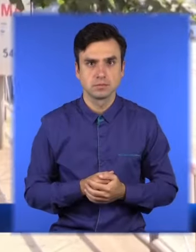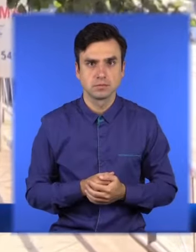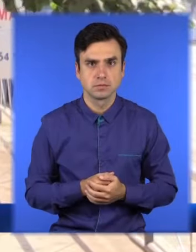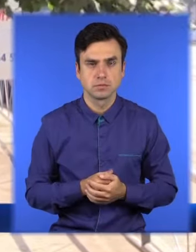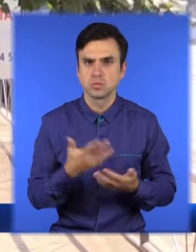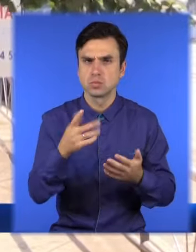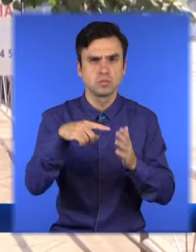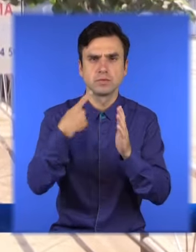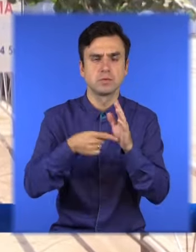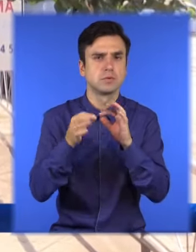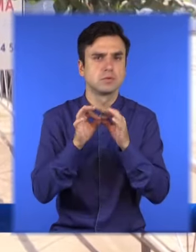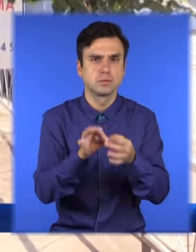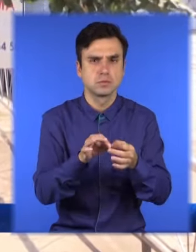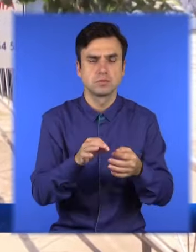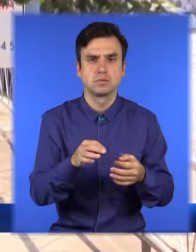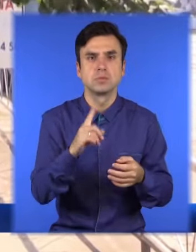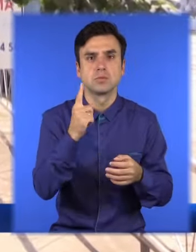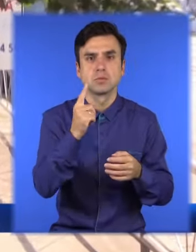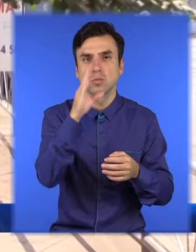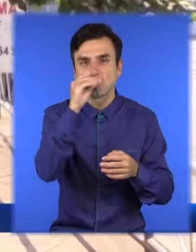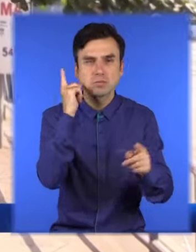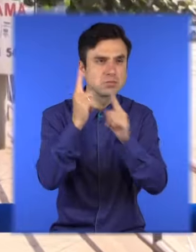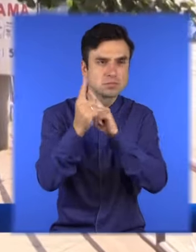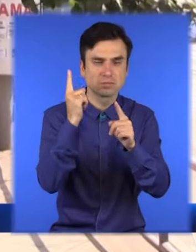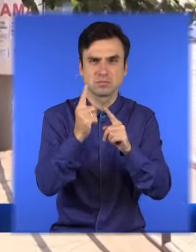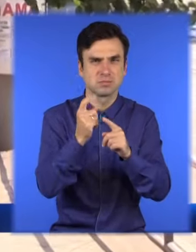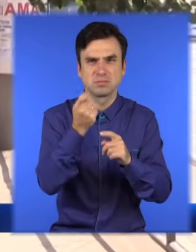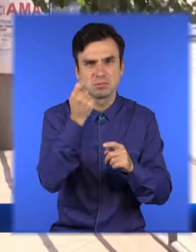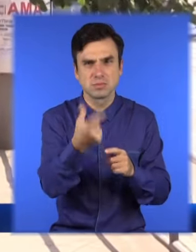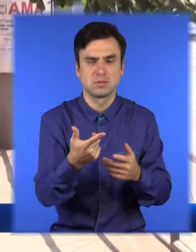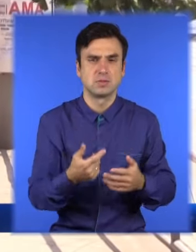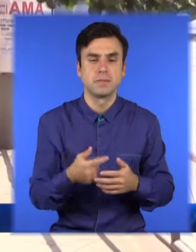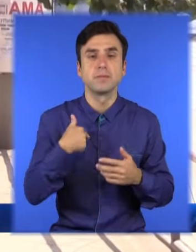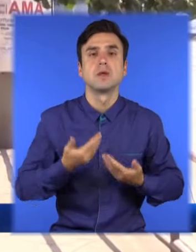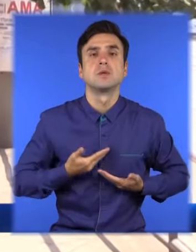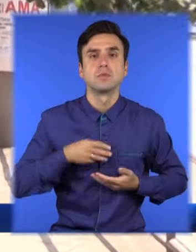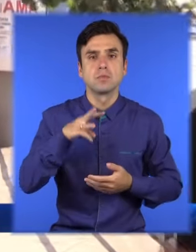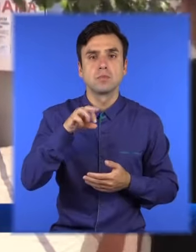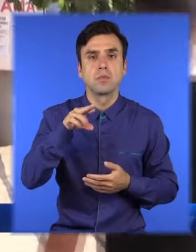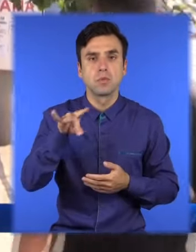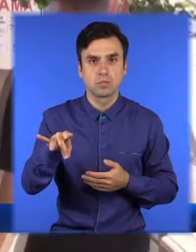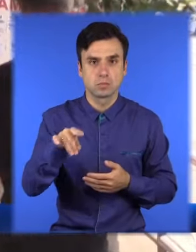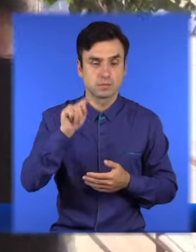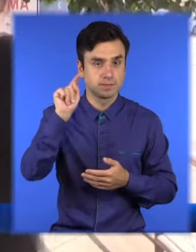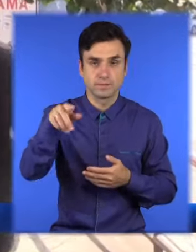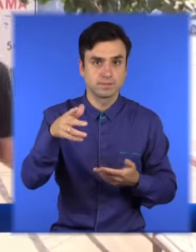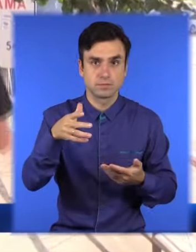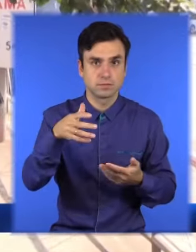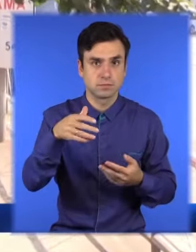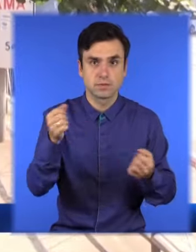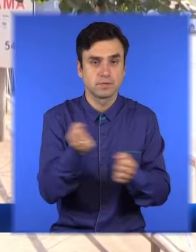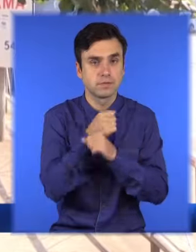Ой, це складний питання, тому що ніхто не їздить. Да. Я живу на Мокрі, так що взагалі це